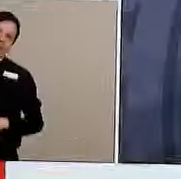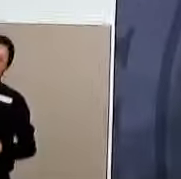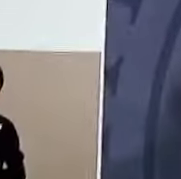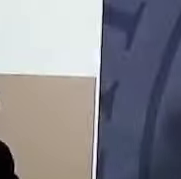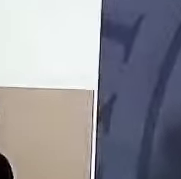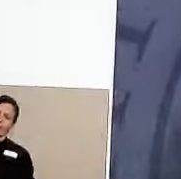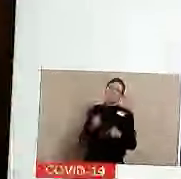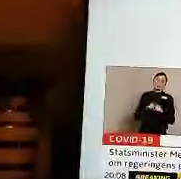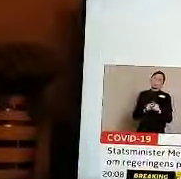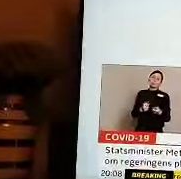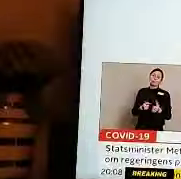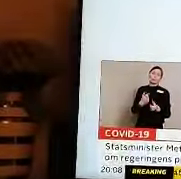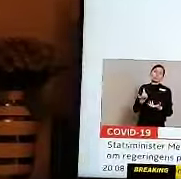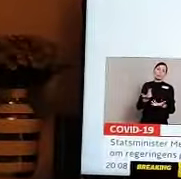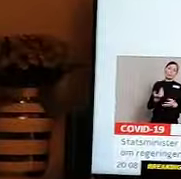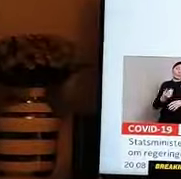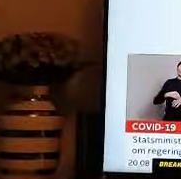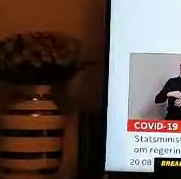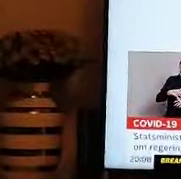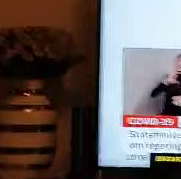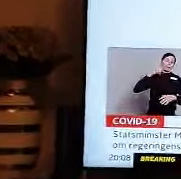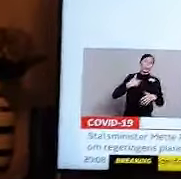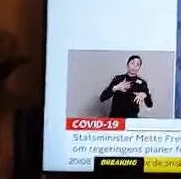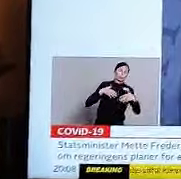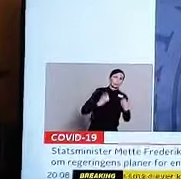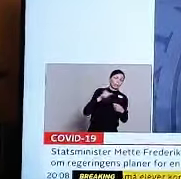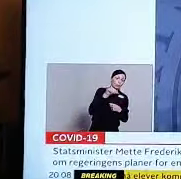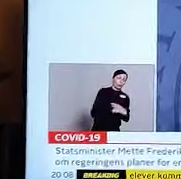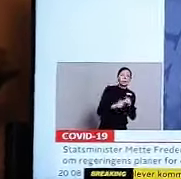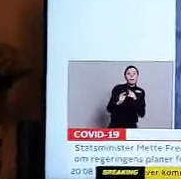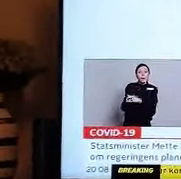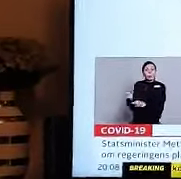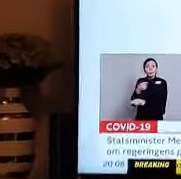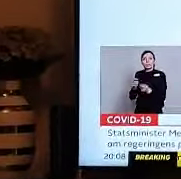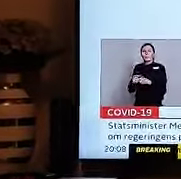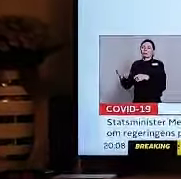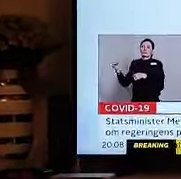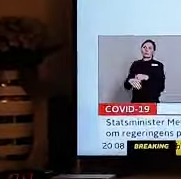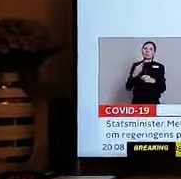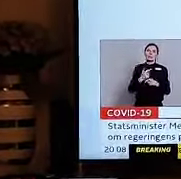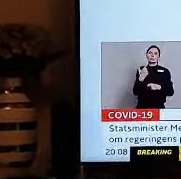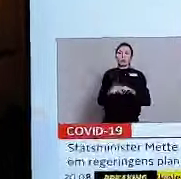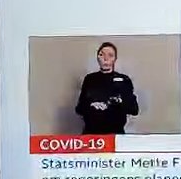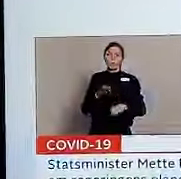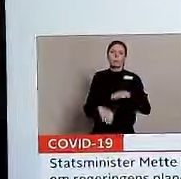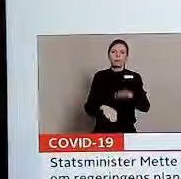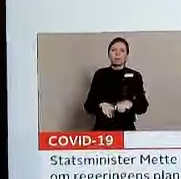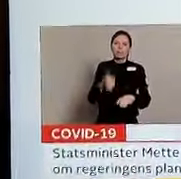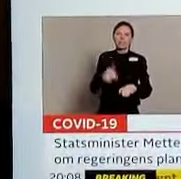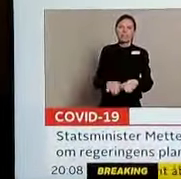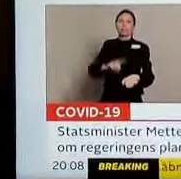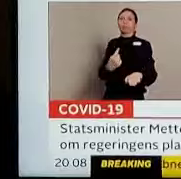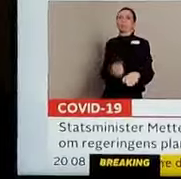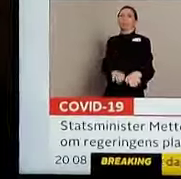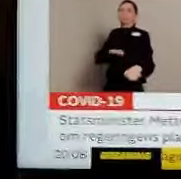Hårdt ud over både folkesundheden og økonomien, hvis vi tager 2 skridt frem og så må gå